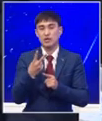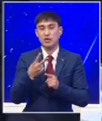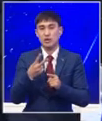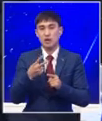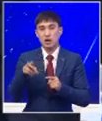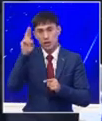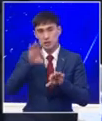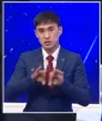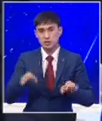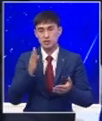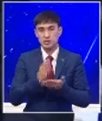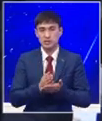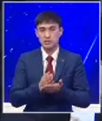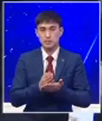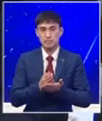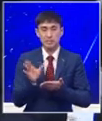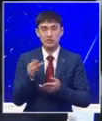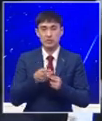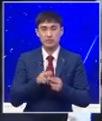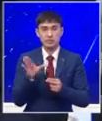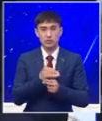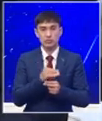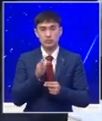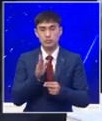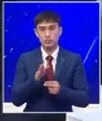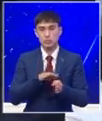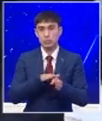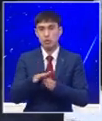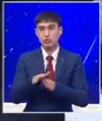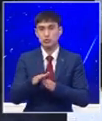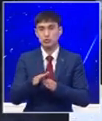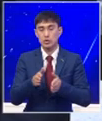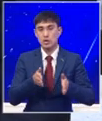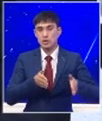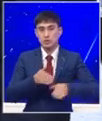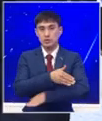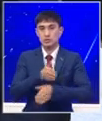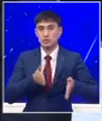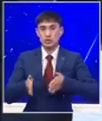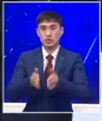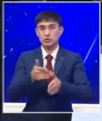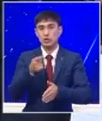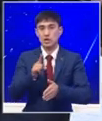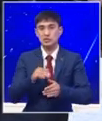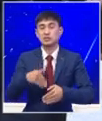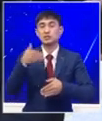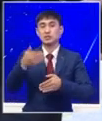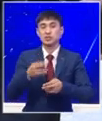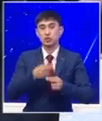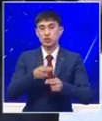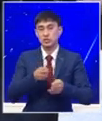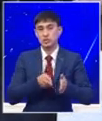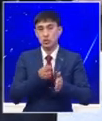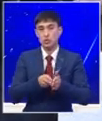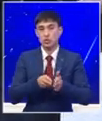напорные канализации линии здесь лежат, и вот эти лэпы. Мнажахтын бәр полностью магистральный газ, он тоже аргарай шығарам, железная дорога, казыр,